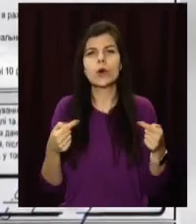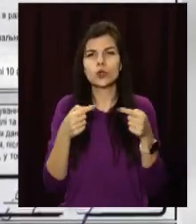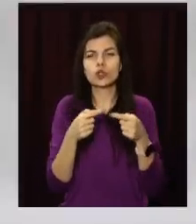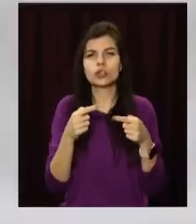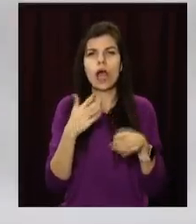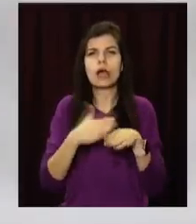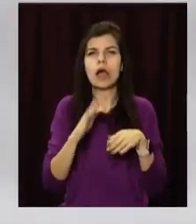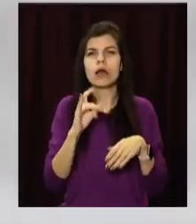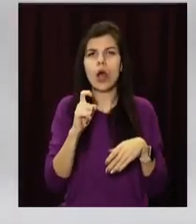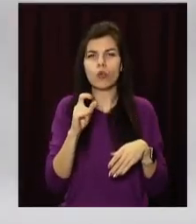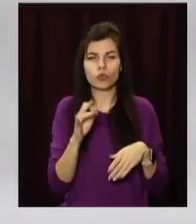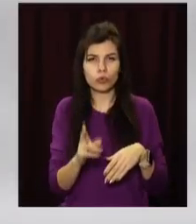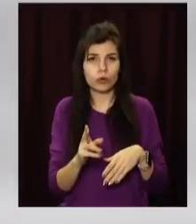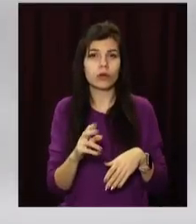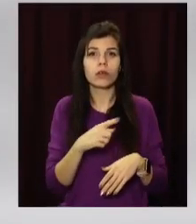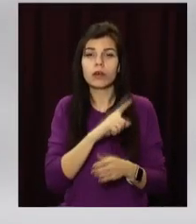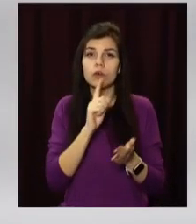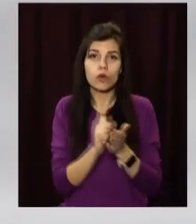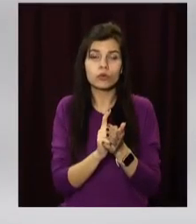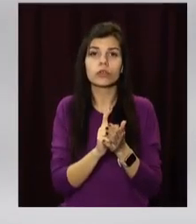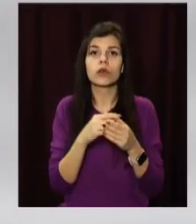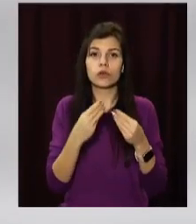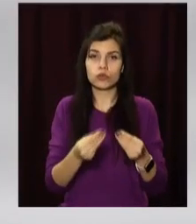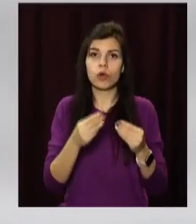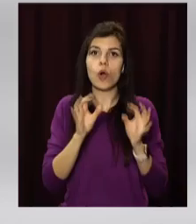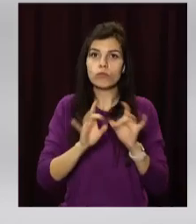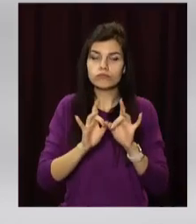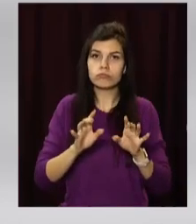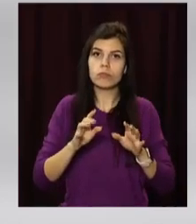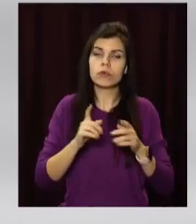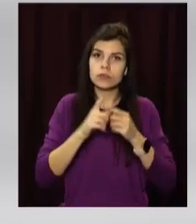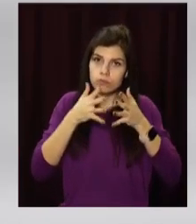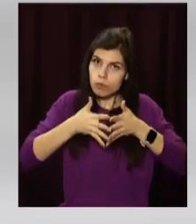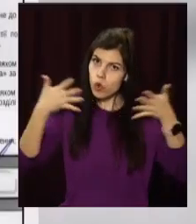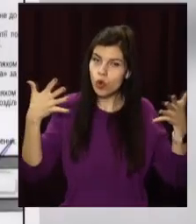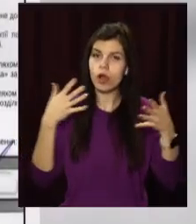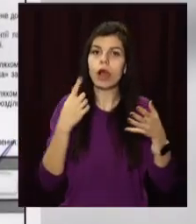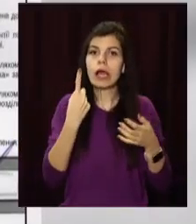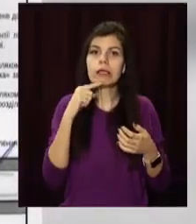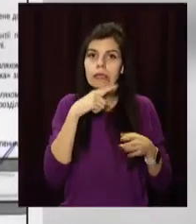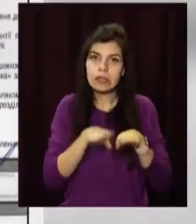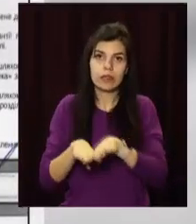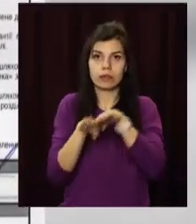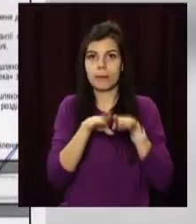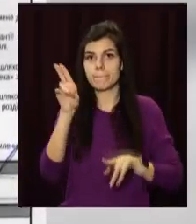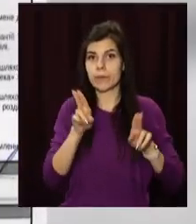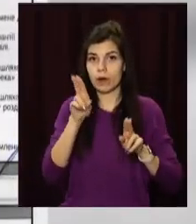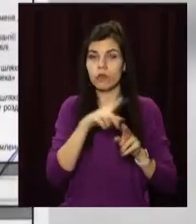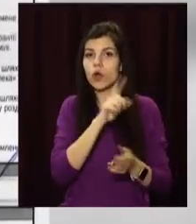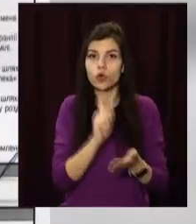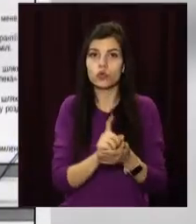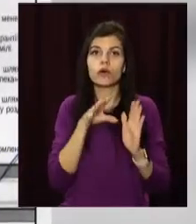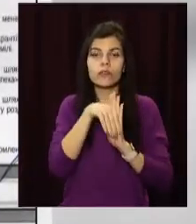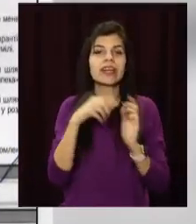умови дрібним шрифтом. Стосується це споживацьких кредитів, депозитів, а також поточних рахунків. А ще фінустанови